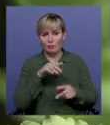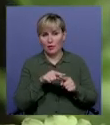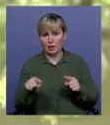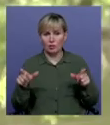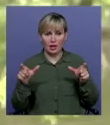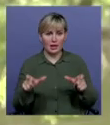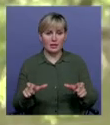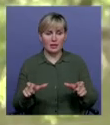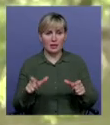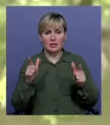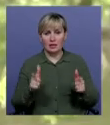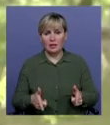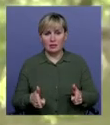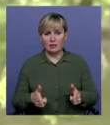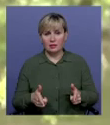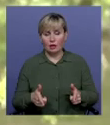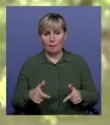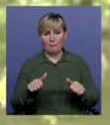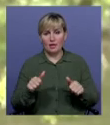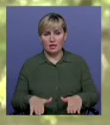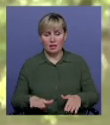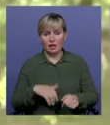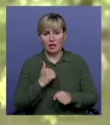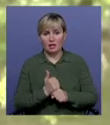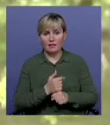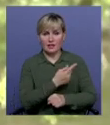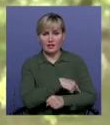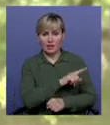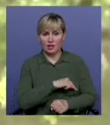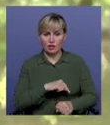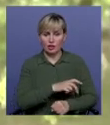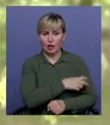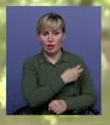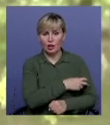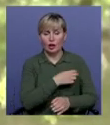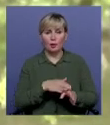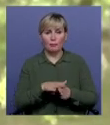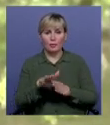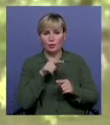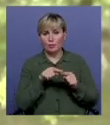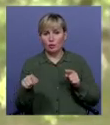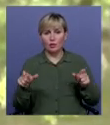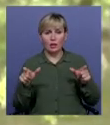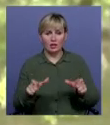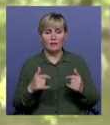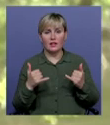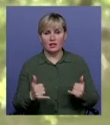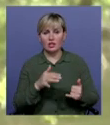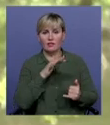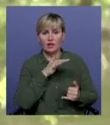карантина, согласно постановлению главного санитарного врача области, в период карантина, в настоящее